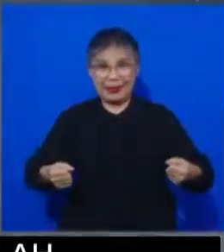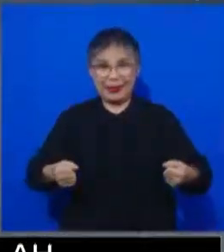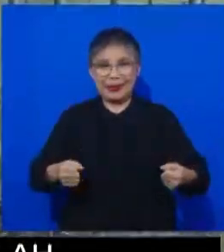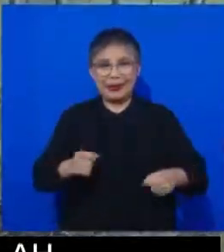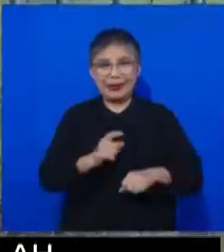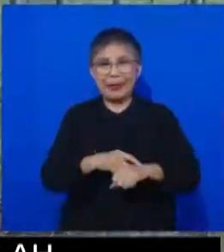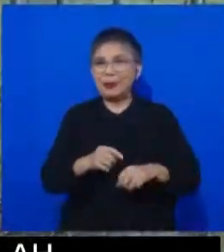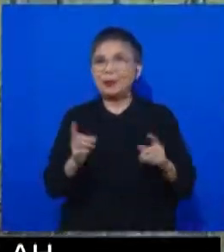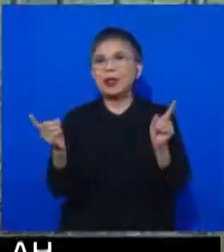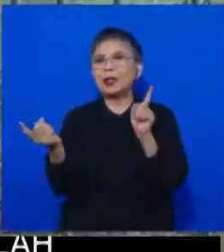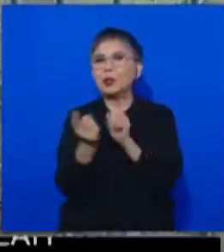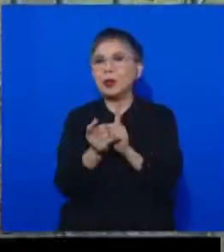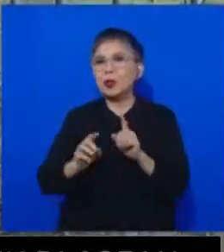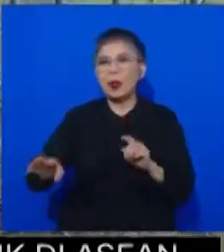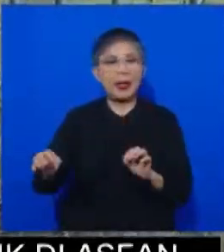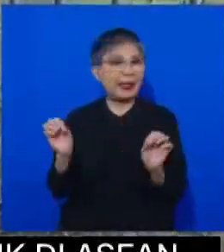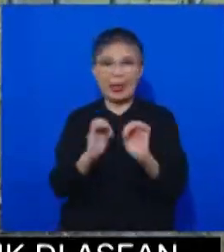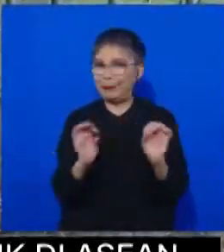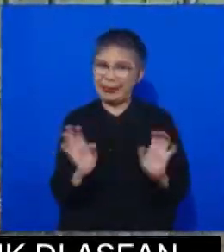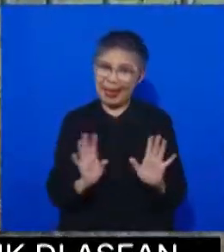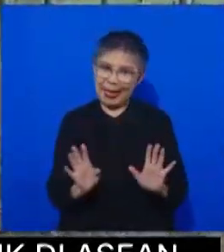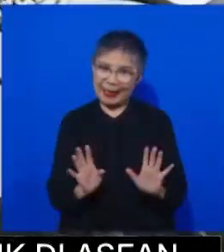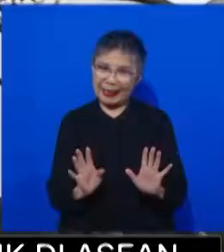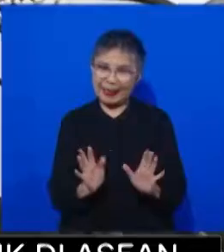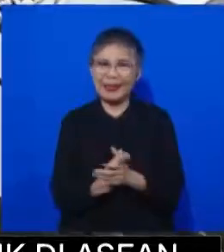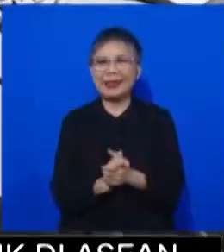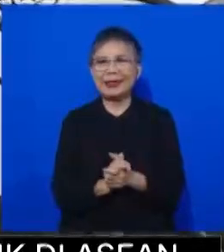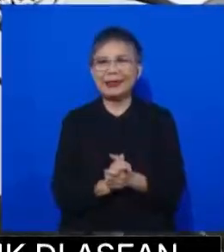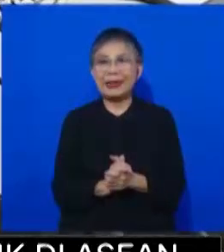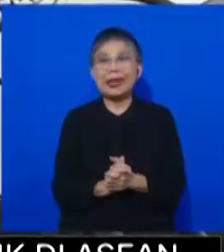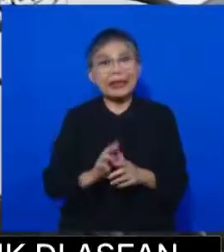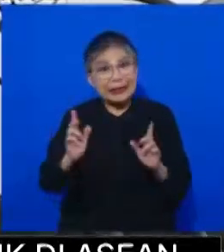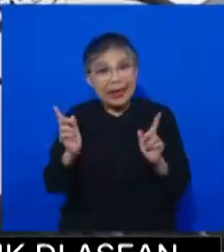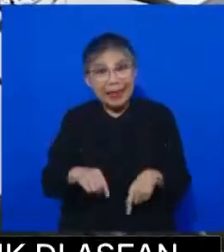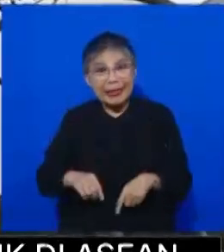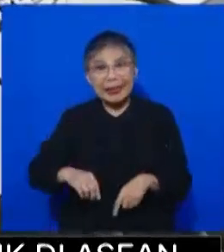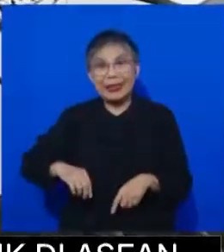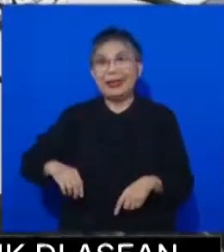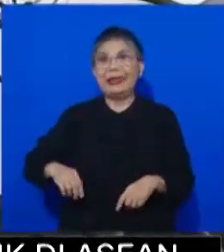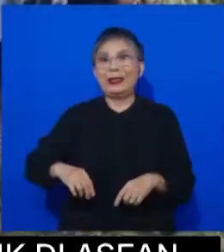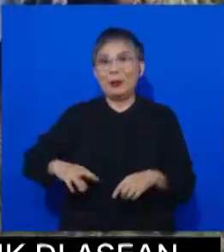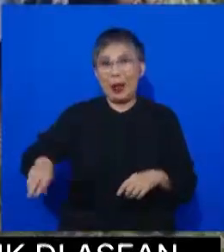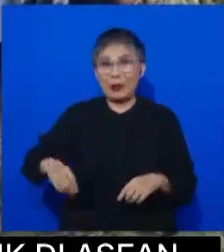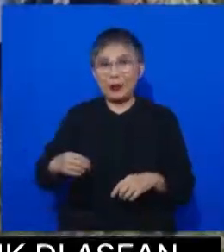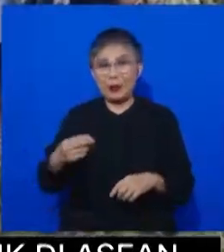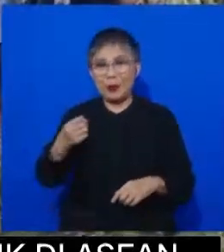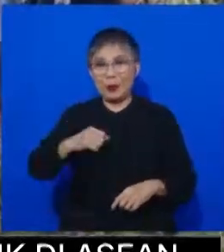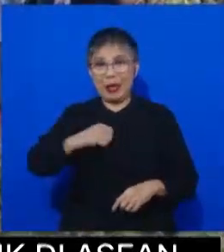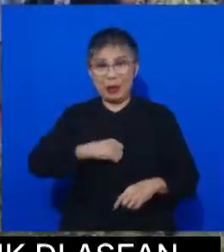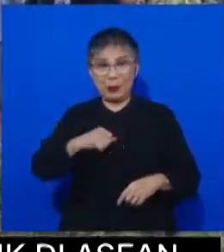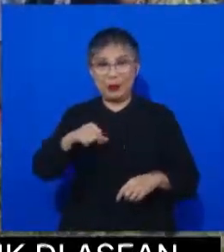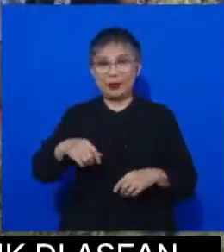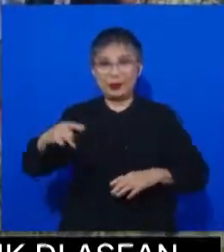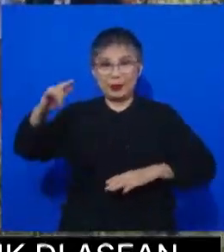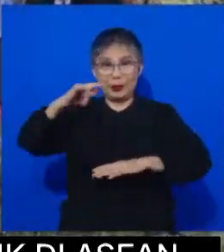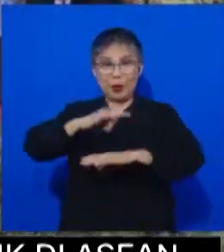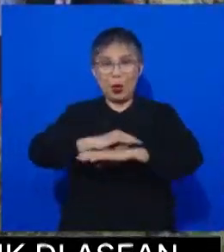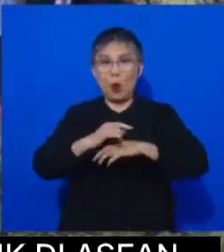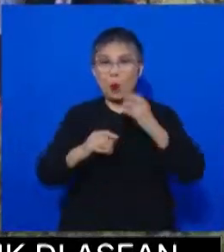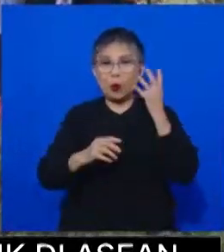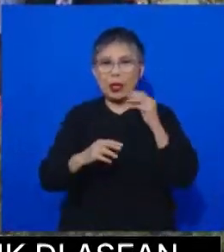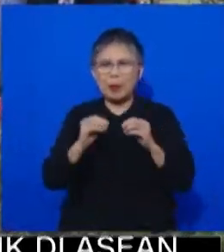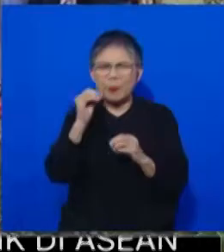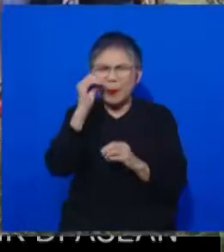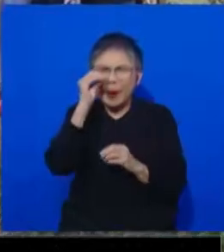keberangkatan, tidak bisa bertemu lagi dengan keluarga yang mengantar. Seorang pengantar calon haji ini pun mengaku datang ke Bandara Internasional Lombok sejak